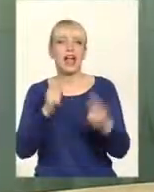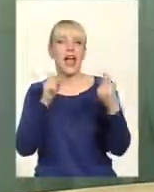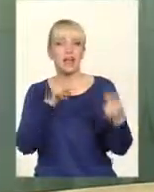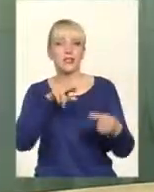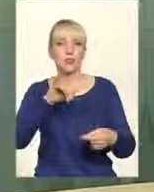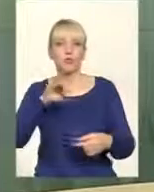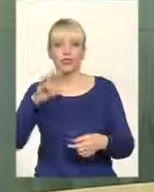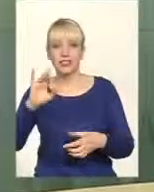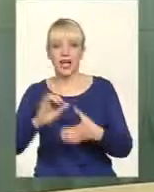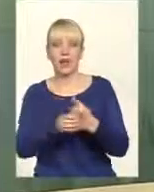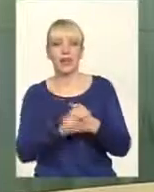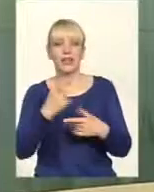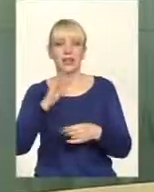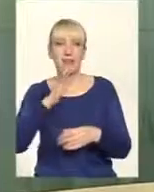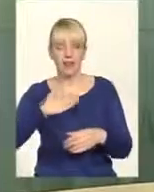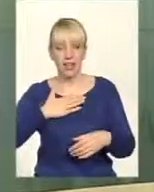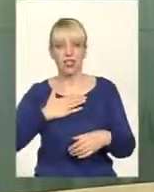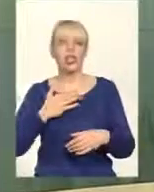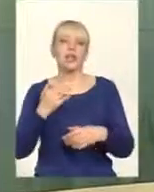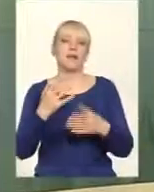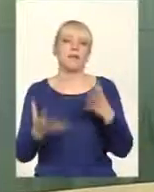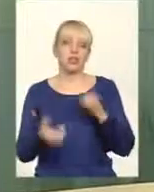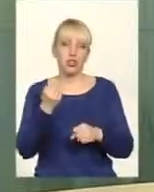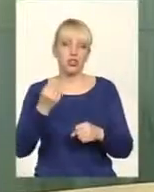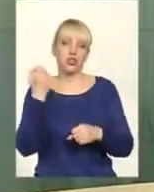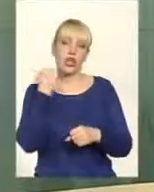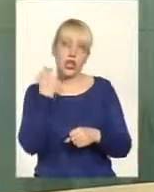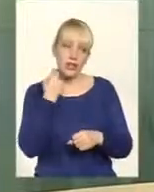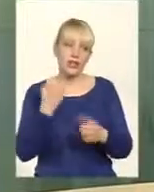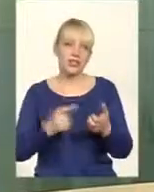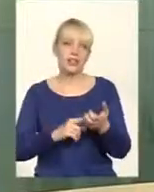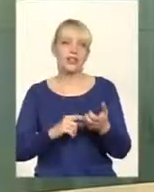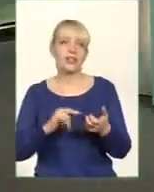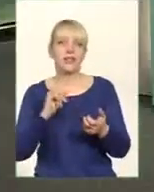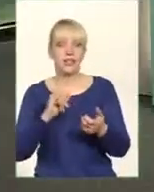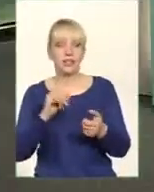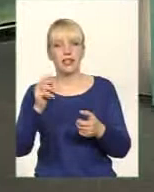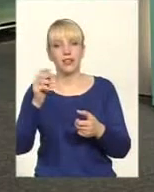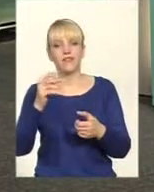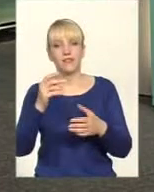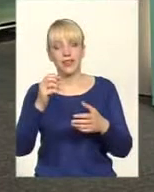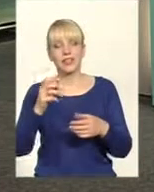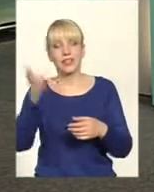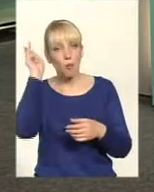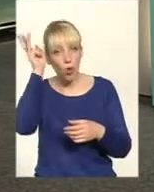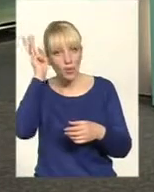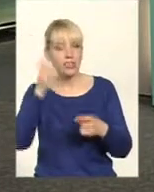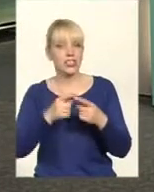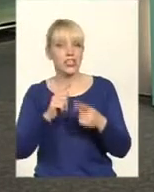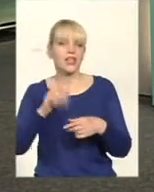где на нашей стороне Германия, Англия, Польша, там, и по сути весь цивилизованный мир. В дипломатичном плане. Да, ну в дипломатичном плане,